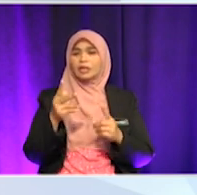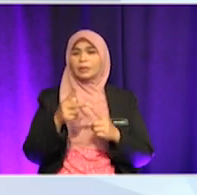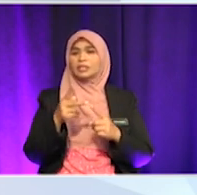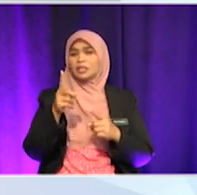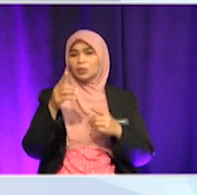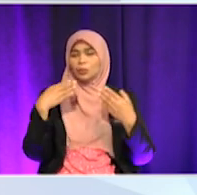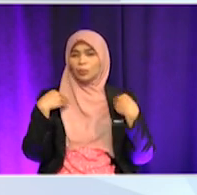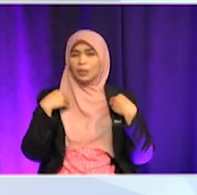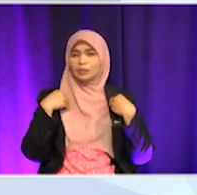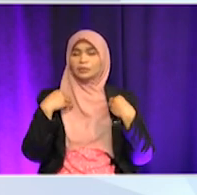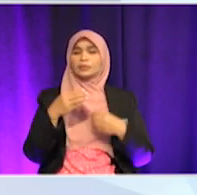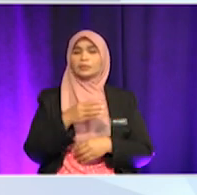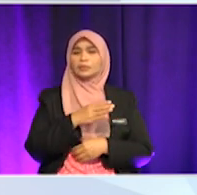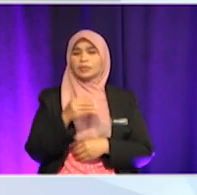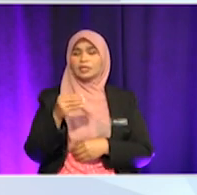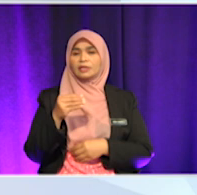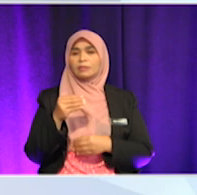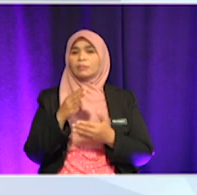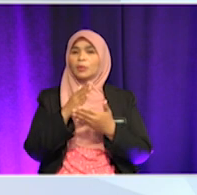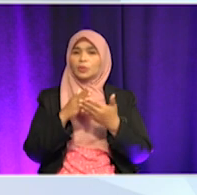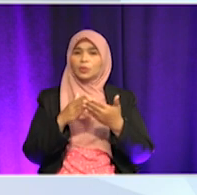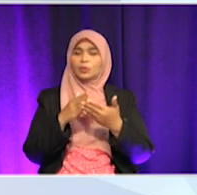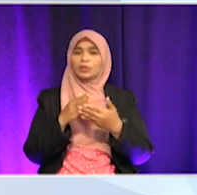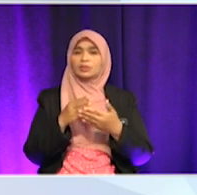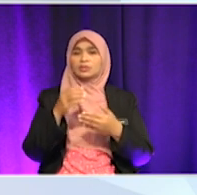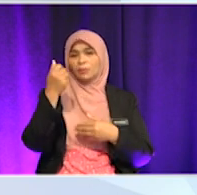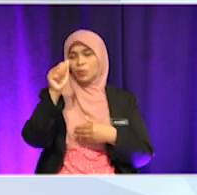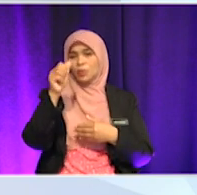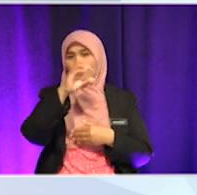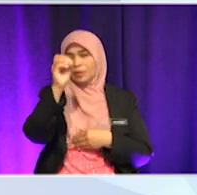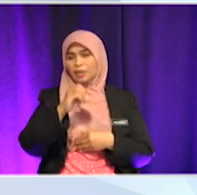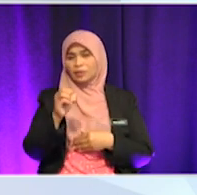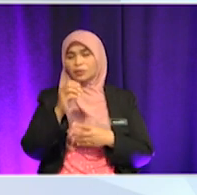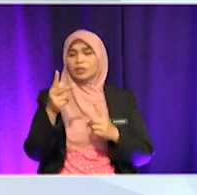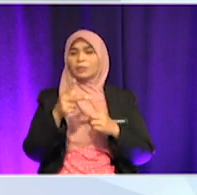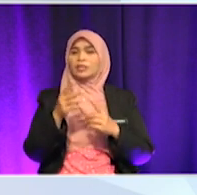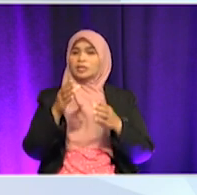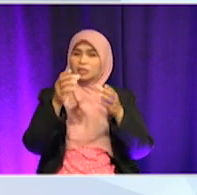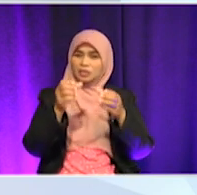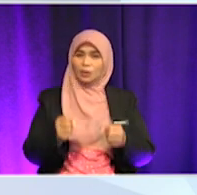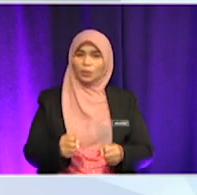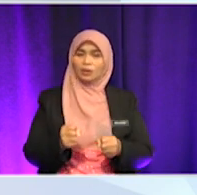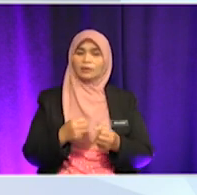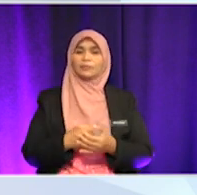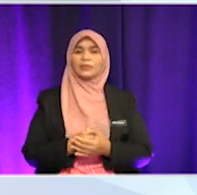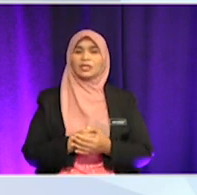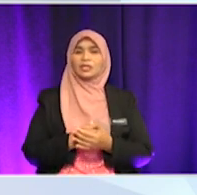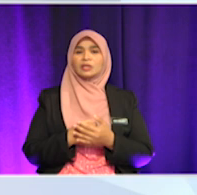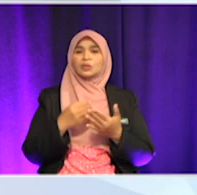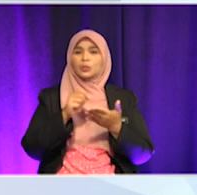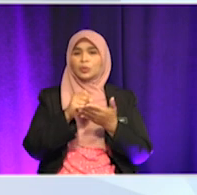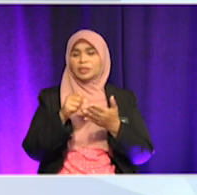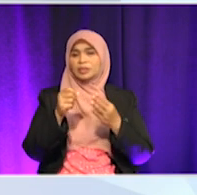kemeja, manakala diskaun sebanyak 10% diberikan pada sehelai seluar. Okay, sekarang ni tulis